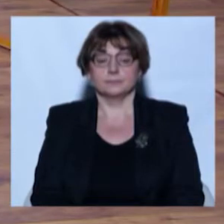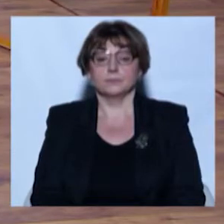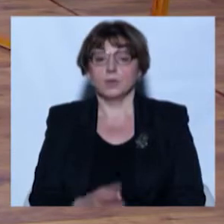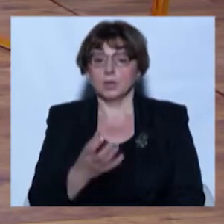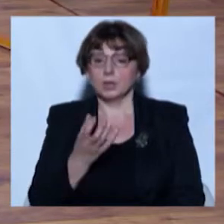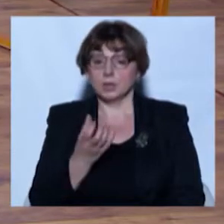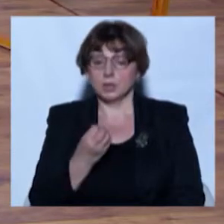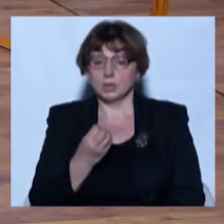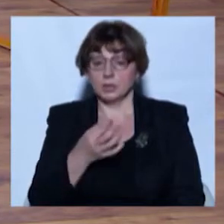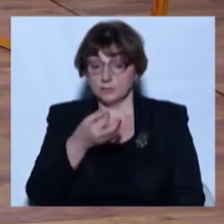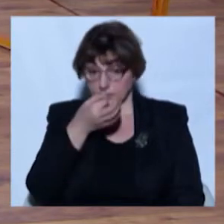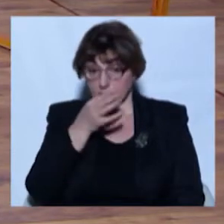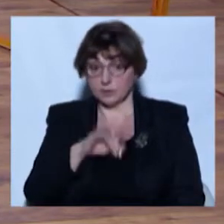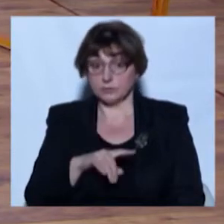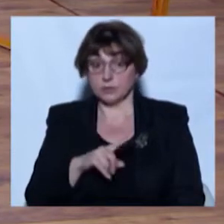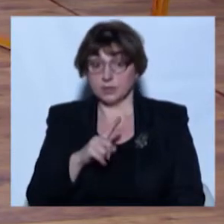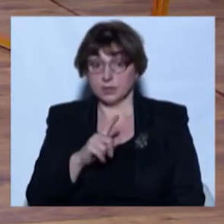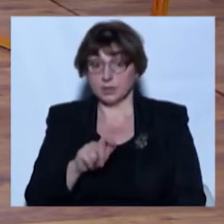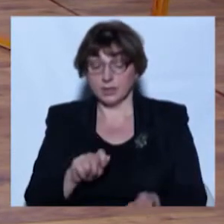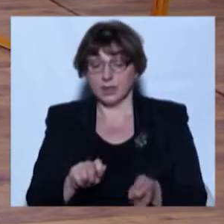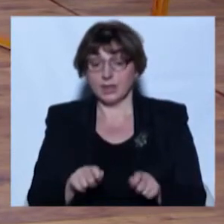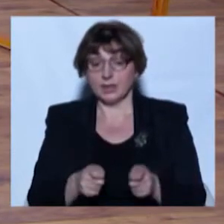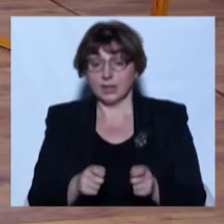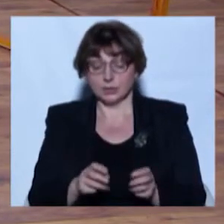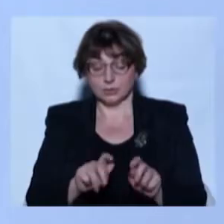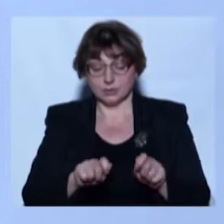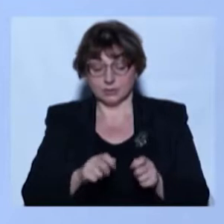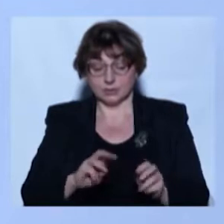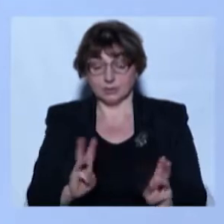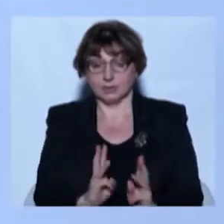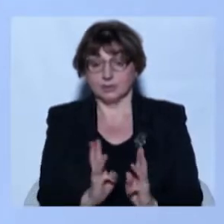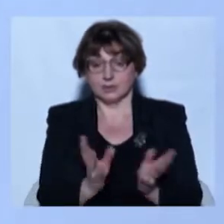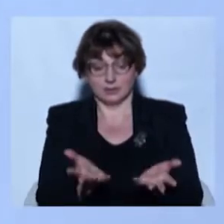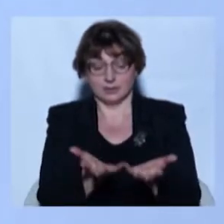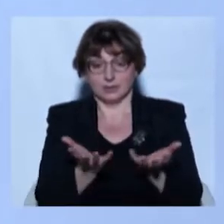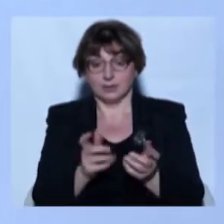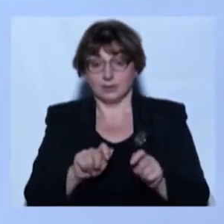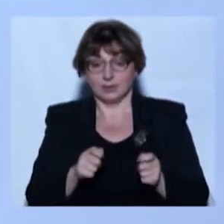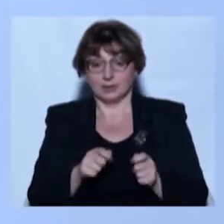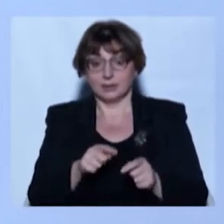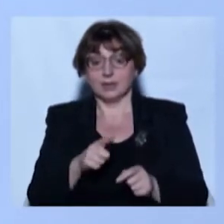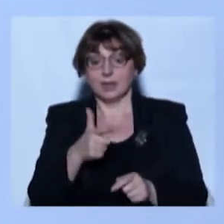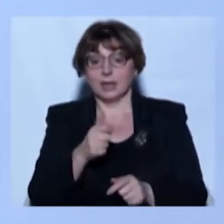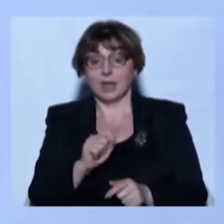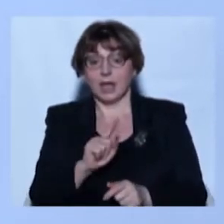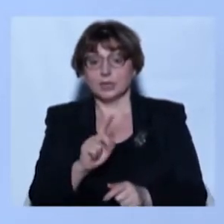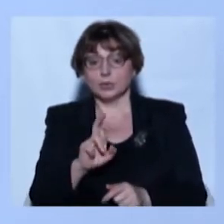ხელოვნური წყარო კიდევ დაგვრჩა, აი გასქურის ალი. Და დავწეროთ ესეც, რომ არის გასქურა.